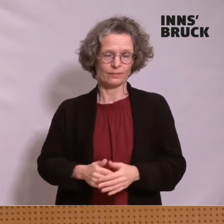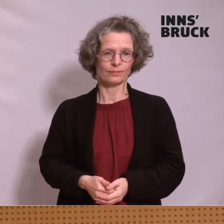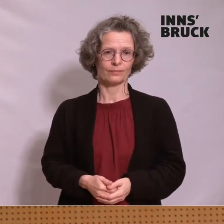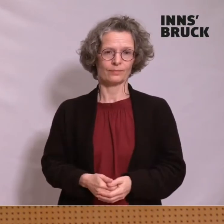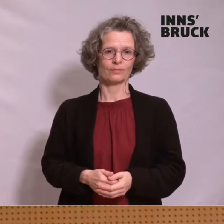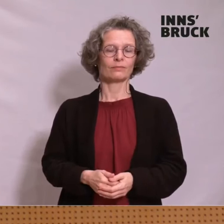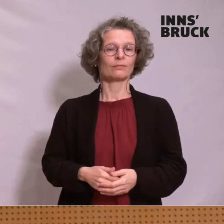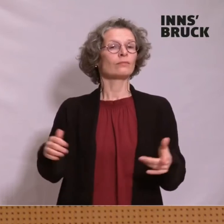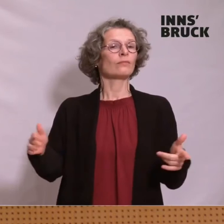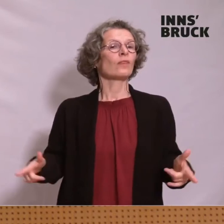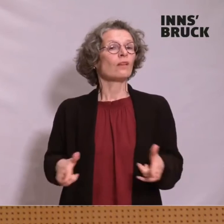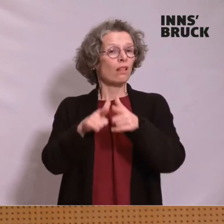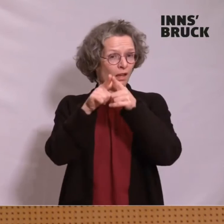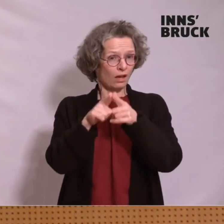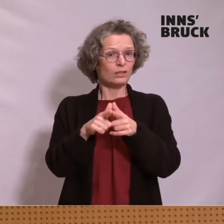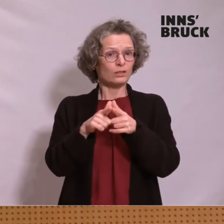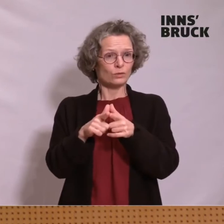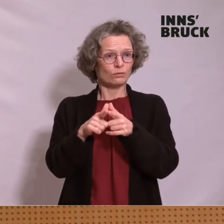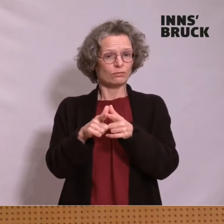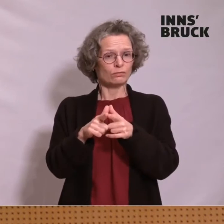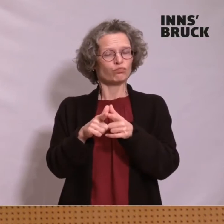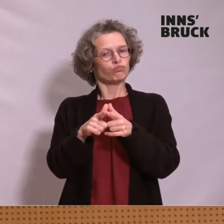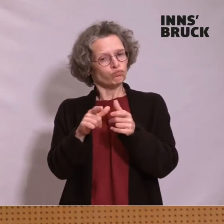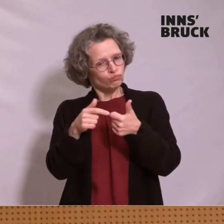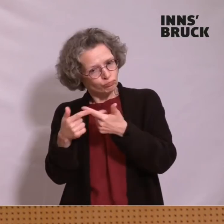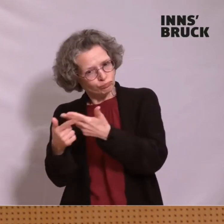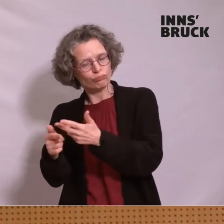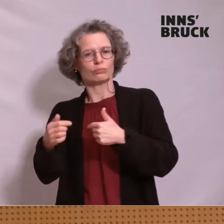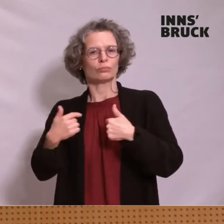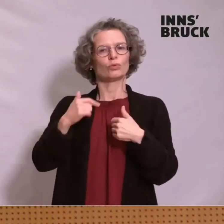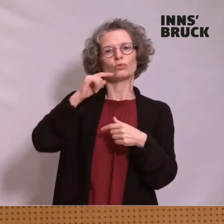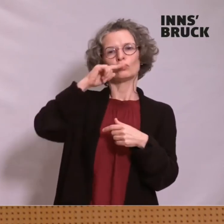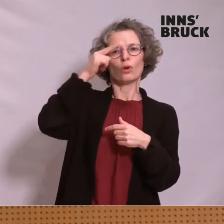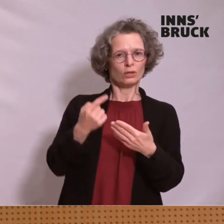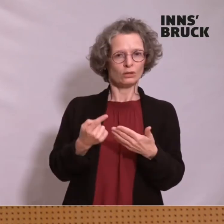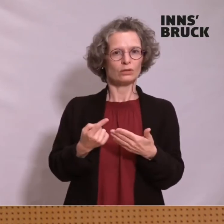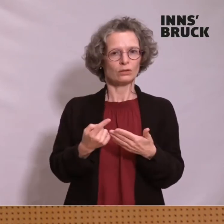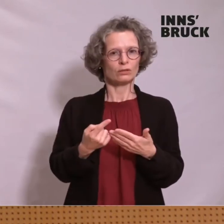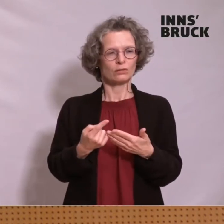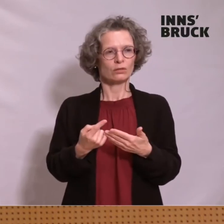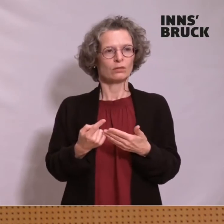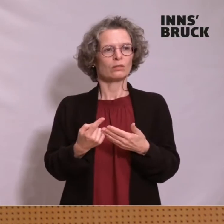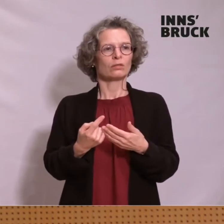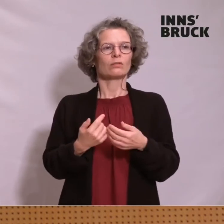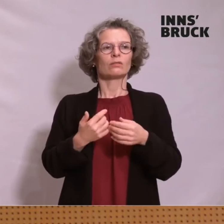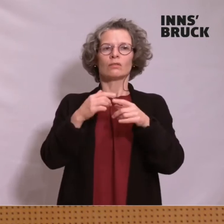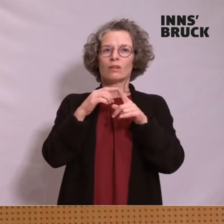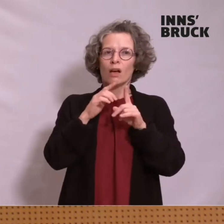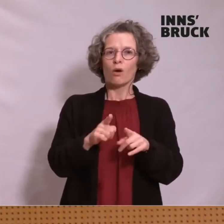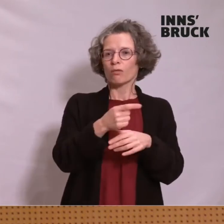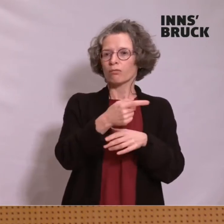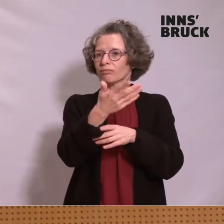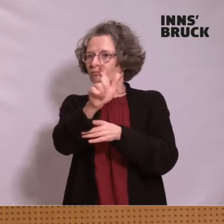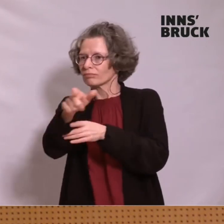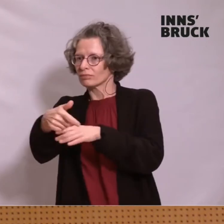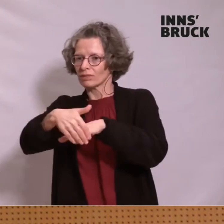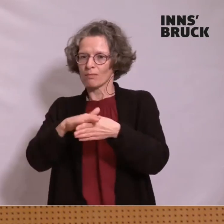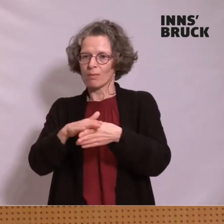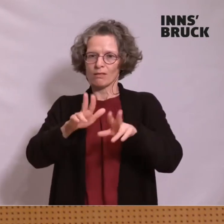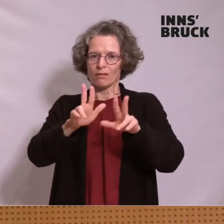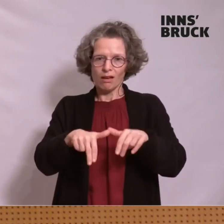Leistungen, auf die ich stolz bin und die auch auf einige anwesende Gemeinderäten